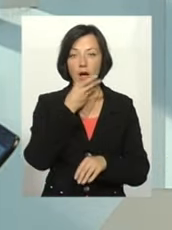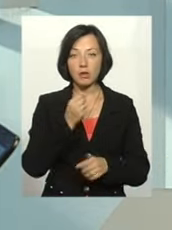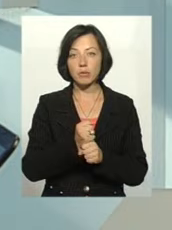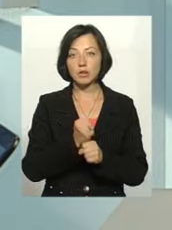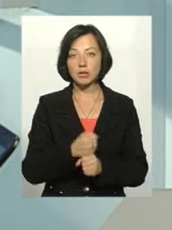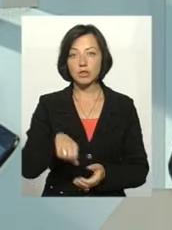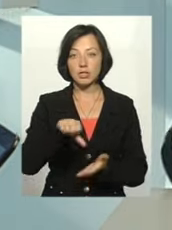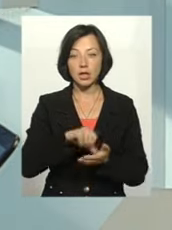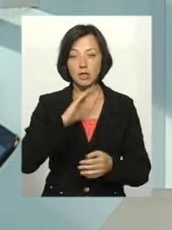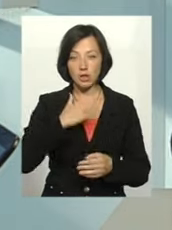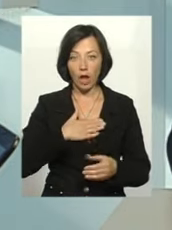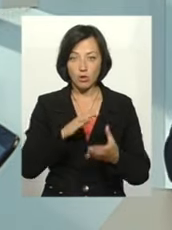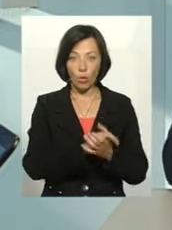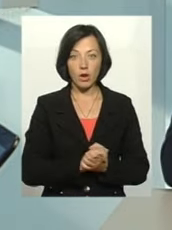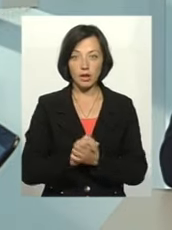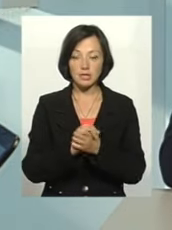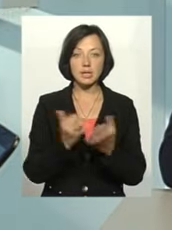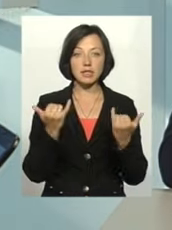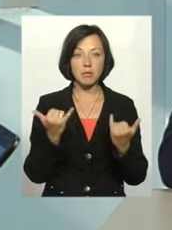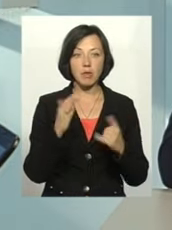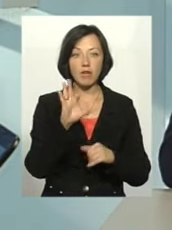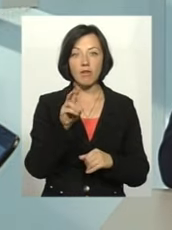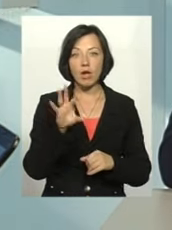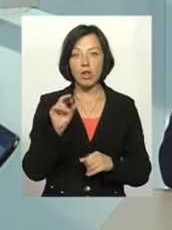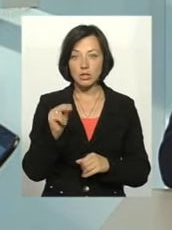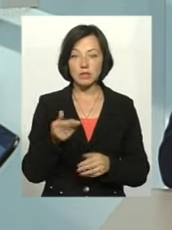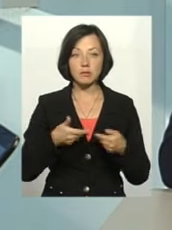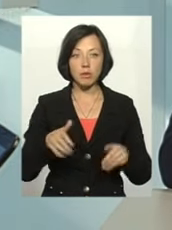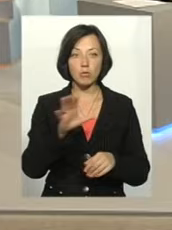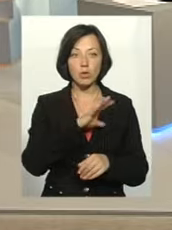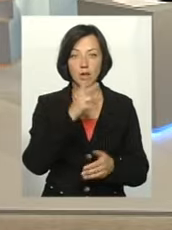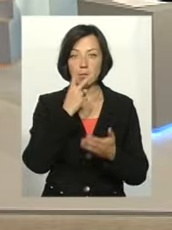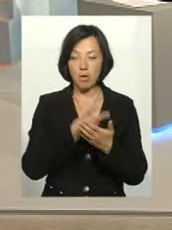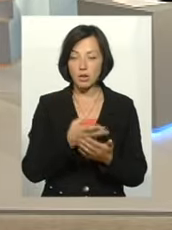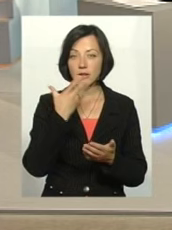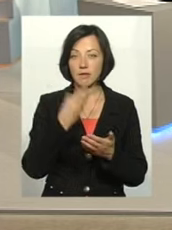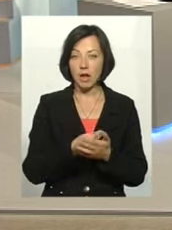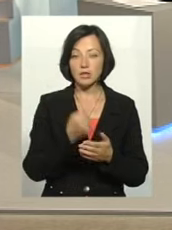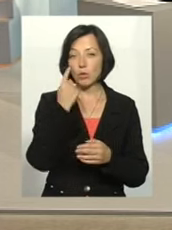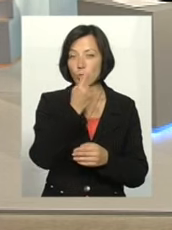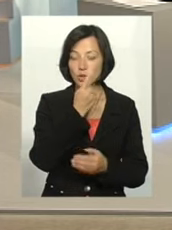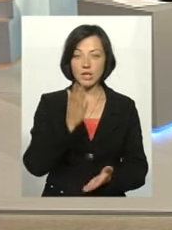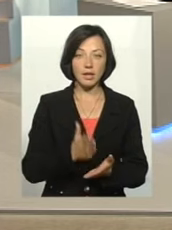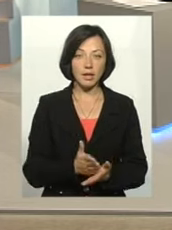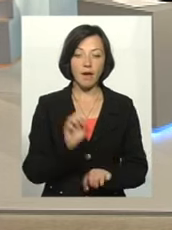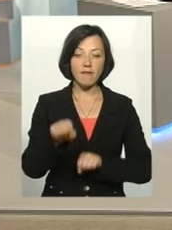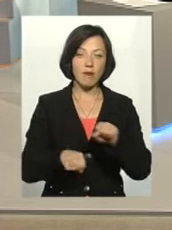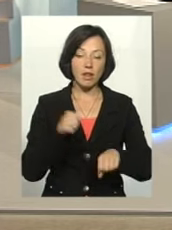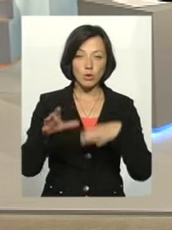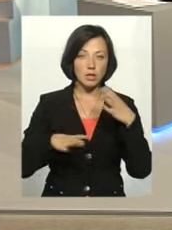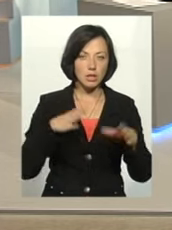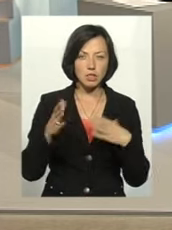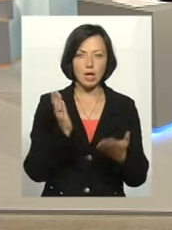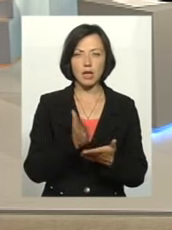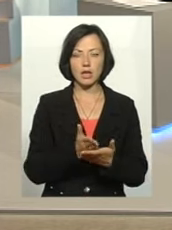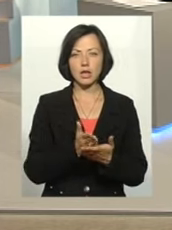є членом ВГО «Коаліції», як тепер у Волочиську, де ми були і бачили на власні очі, що є велотренажери,